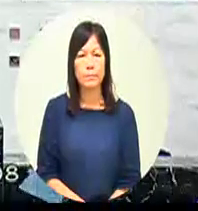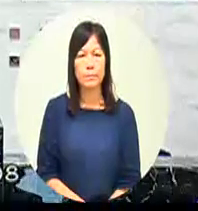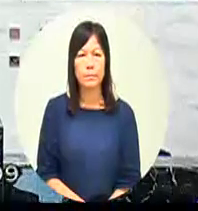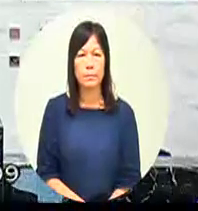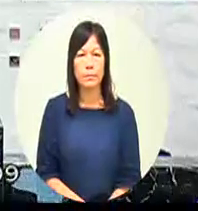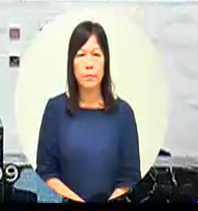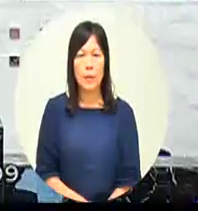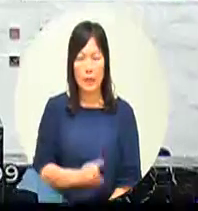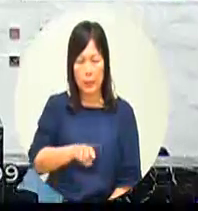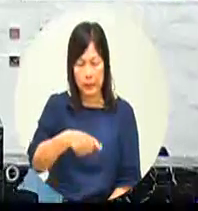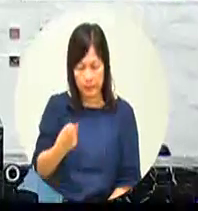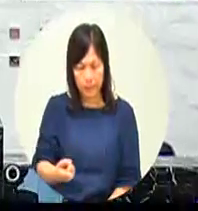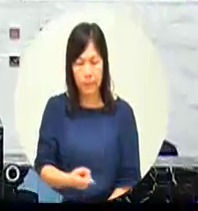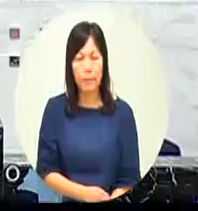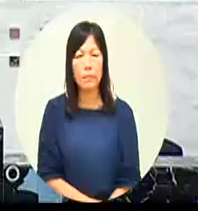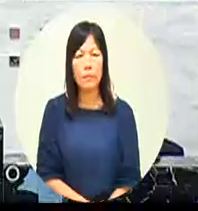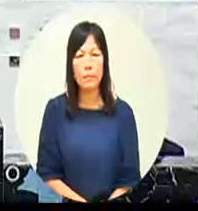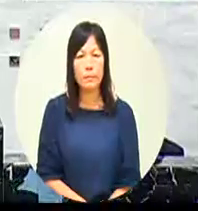请接着，